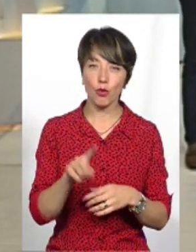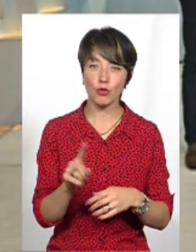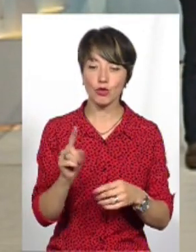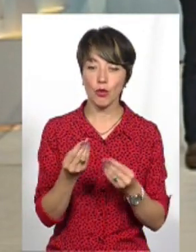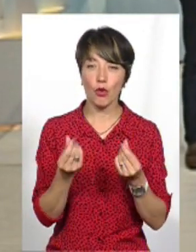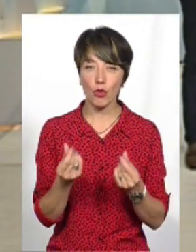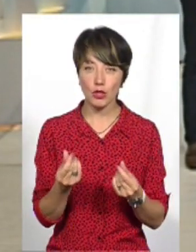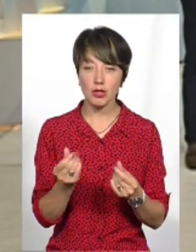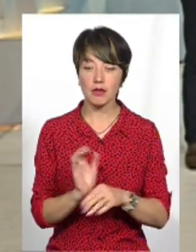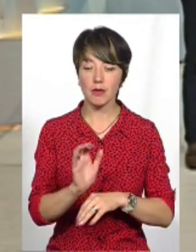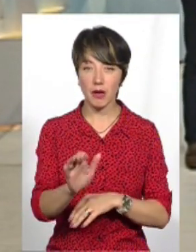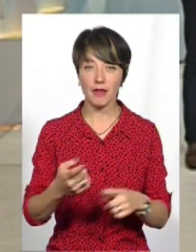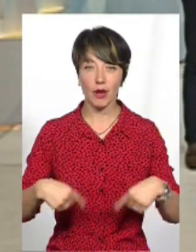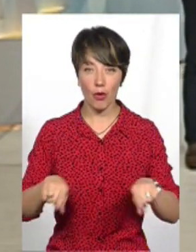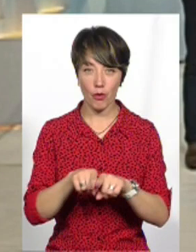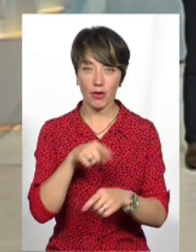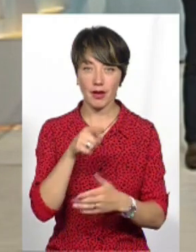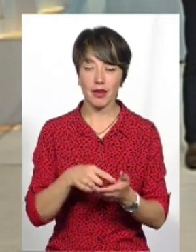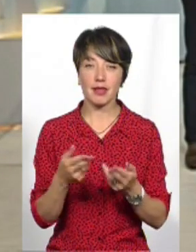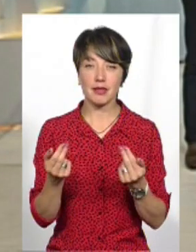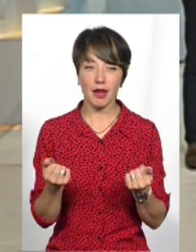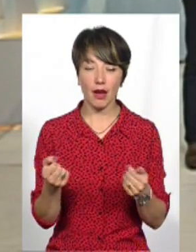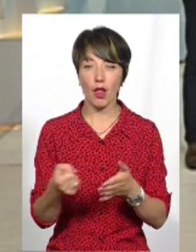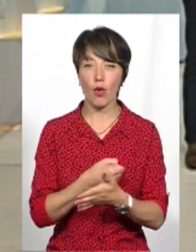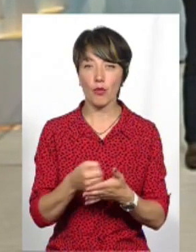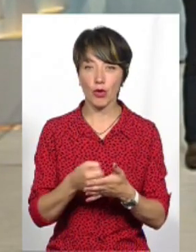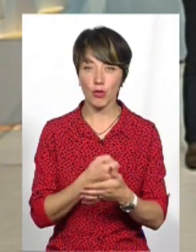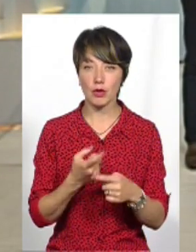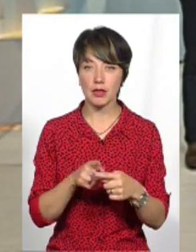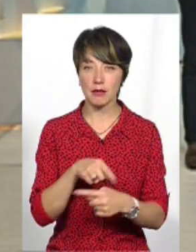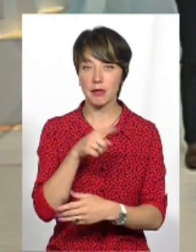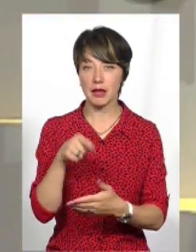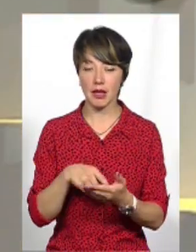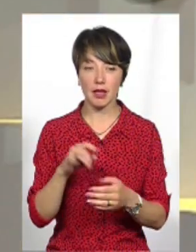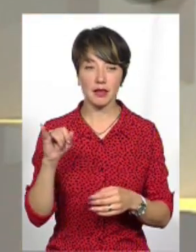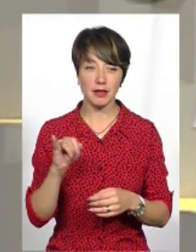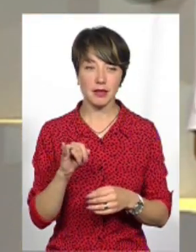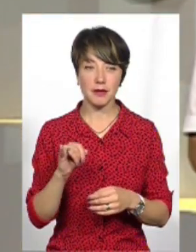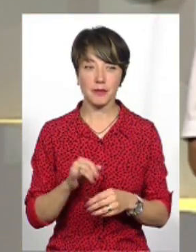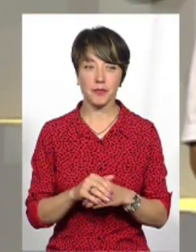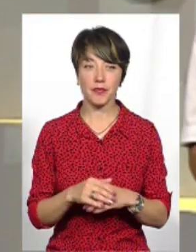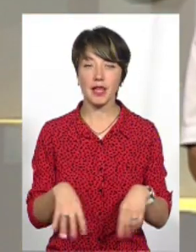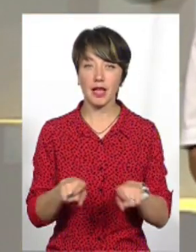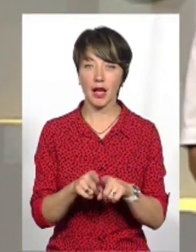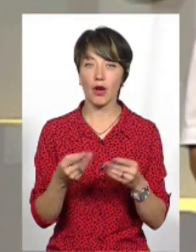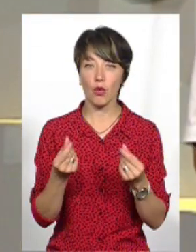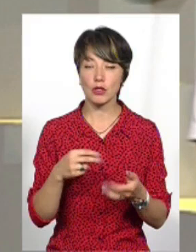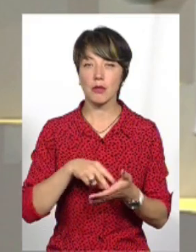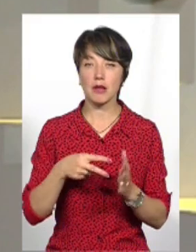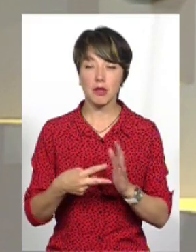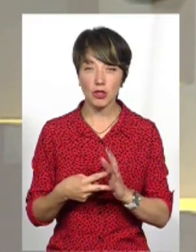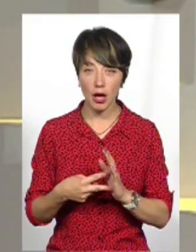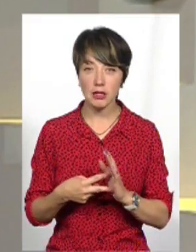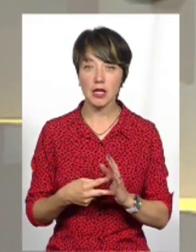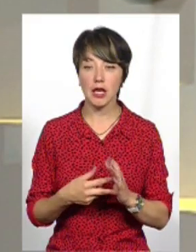щоб певні кошти на певний округ? Ну, так, вони, скажімо, лобіюють ці питання і, скажімо, такі кошти передбачаються.